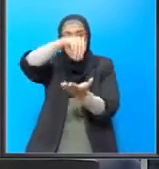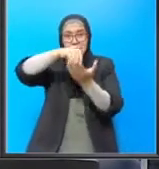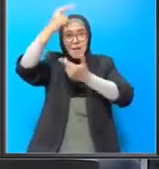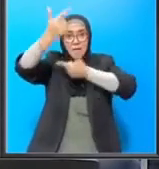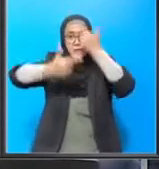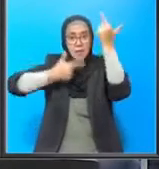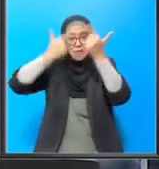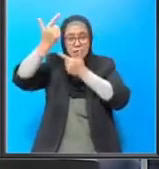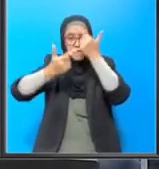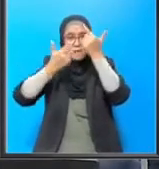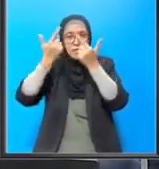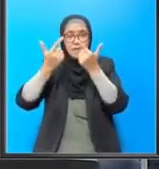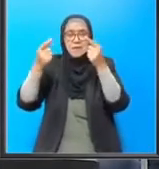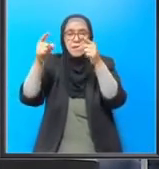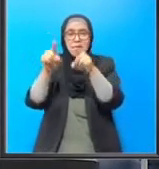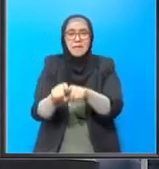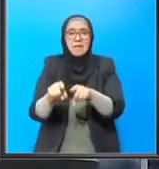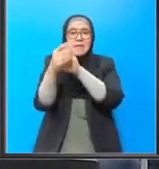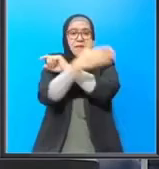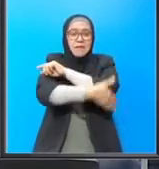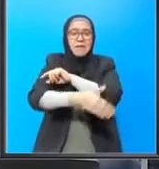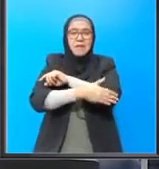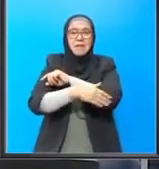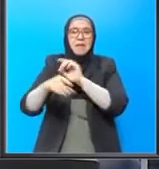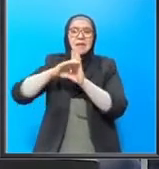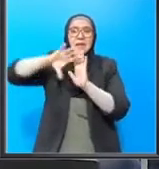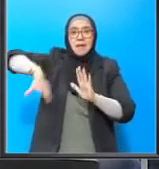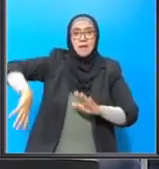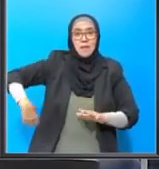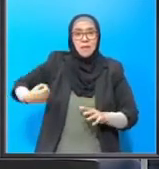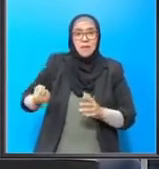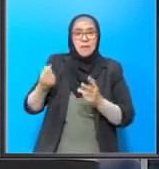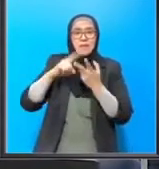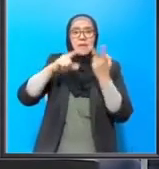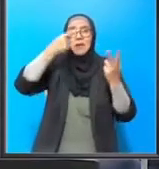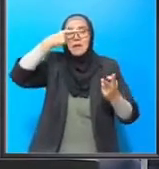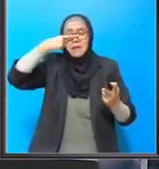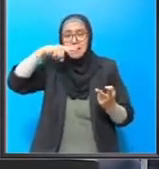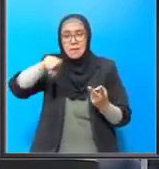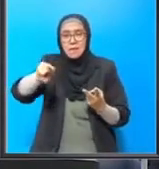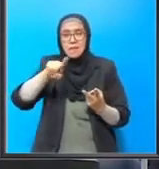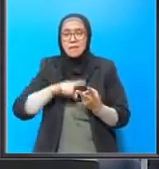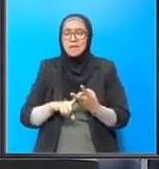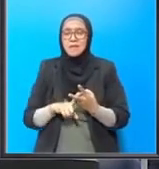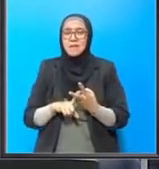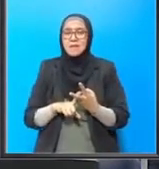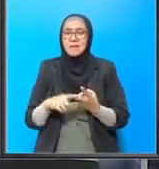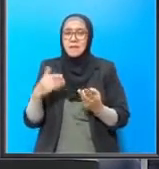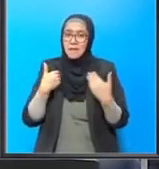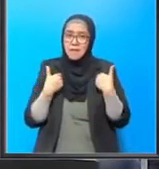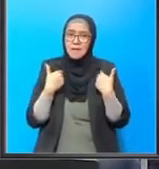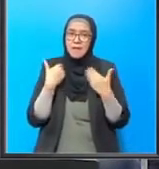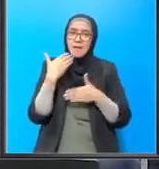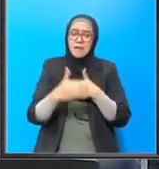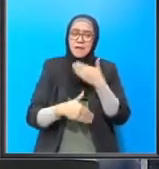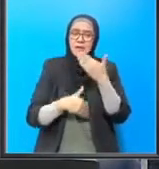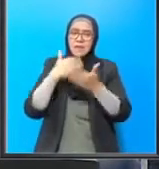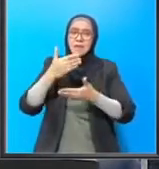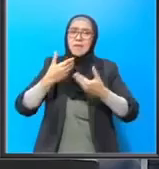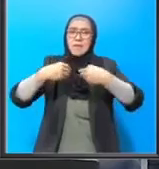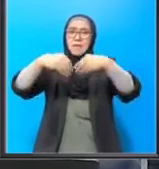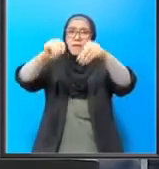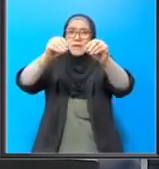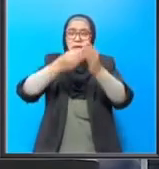sebagaimana negara-negara seperti Kambodia seperti Thailand ada proses jual-beli